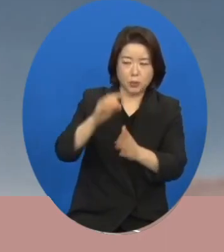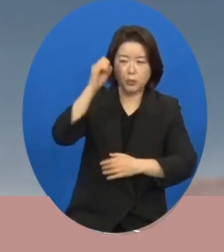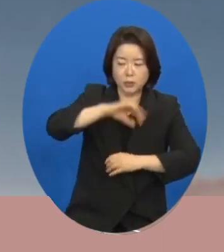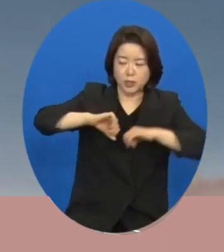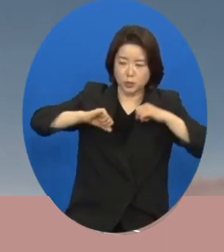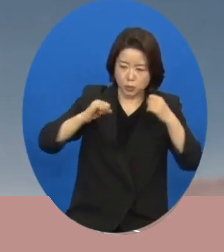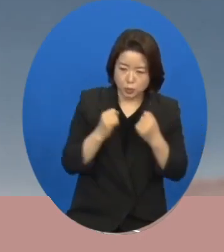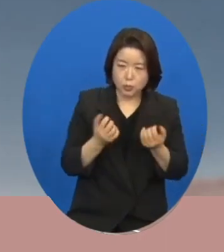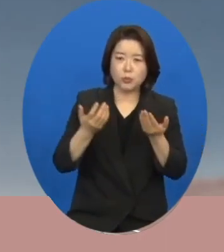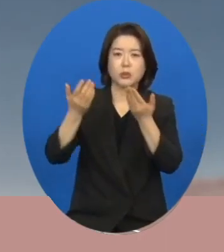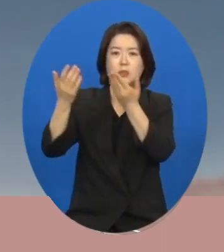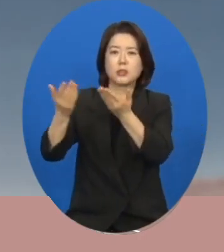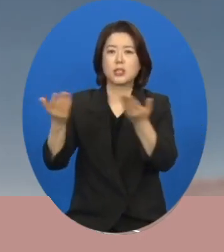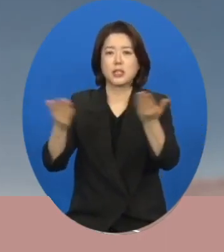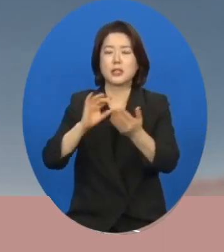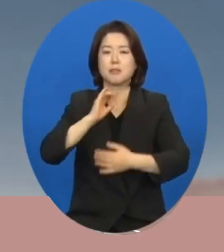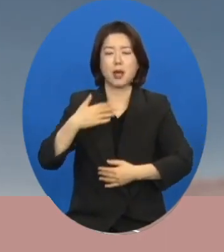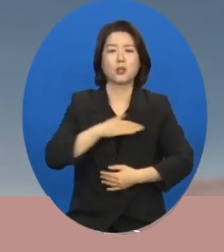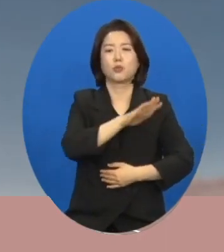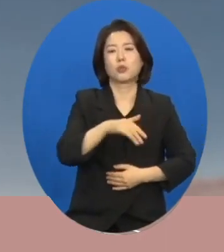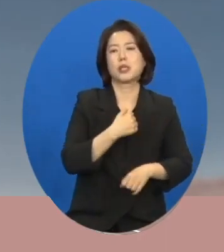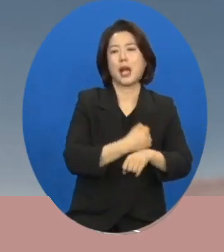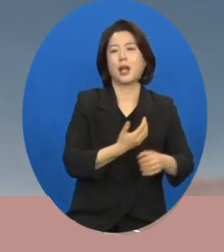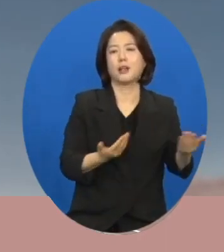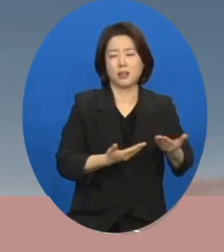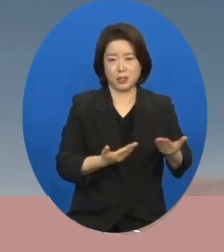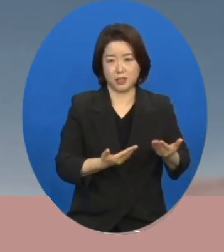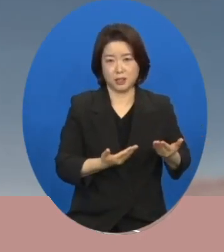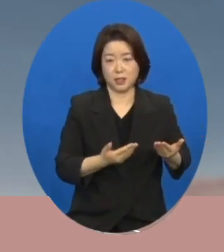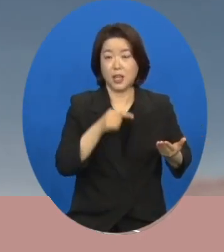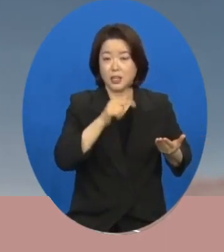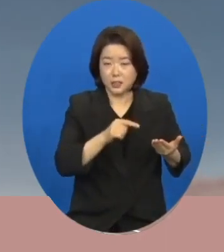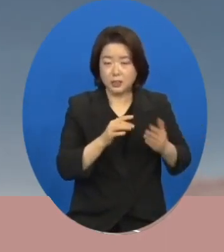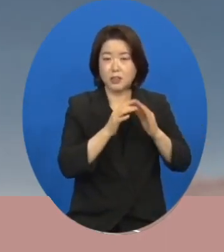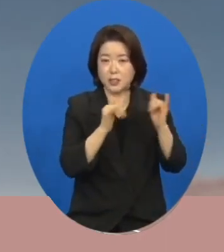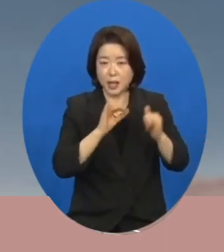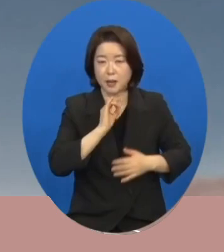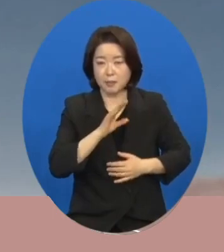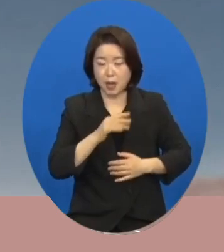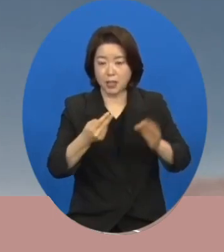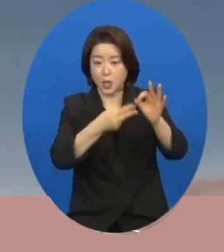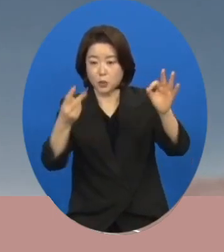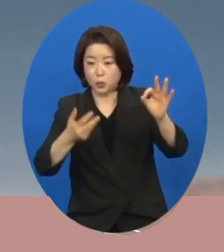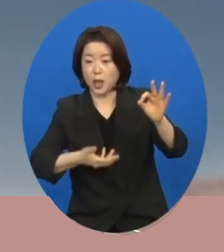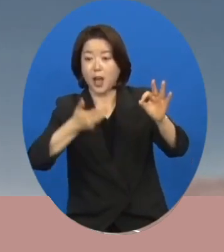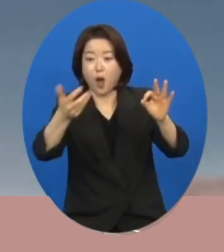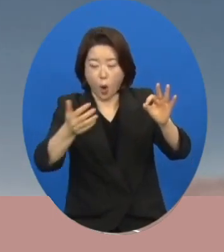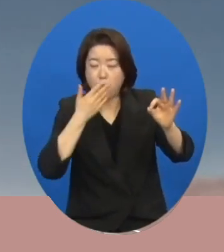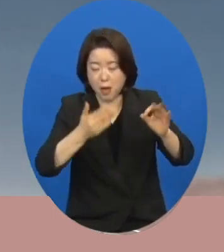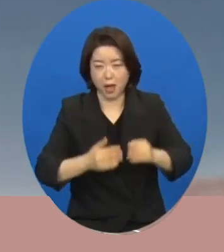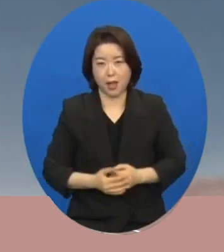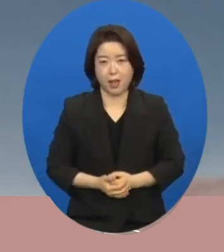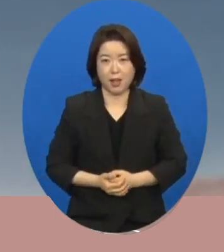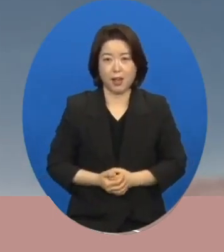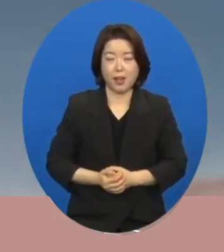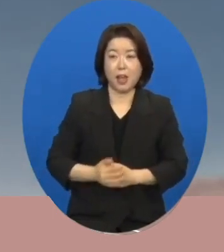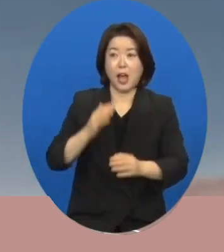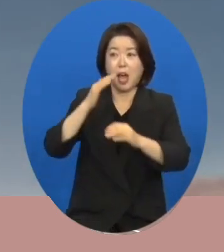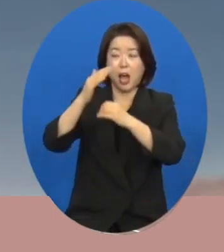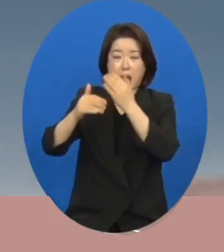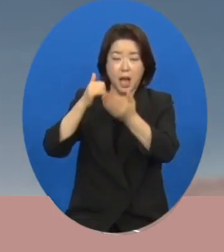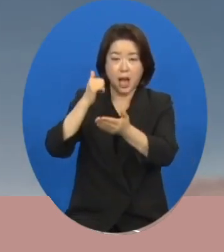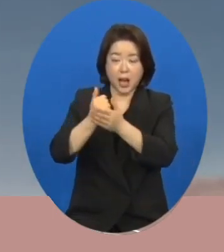것만 남았습니다 그런 사람들은 요단 돈을 건너가고요 하나님이 예배하신 그 유업을 마련하신 유업을